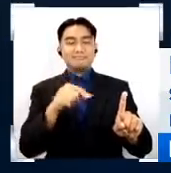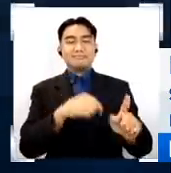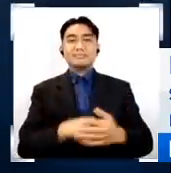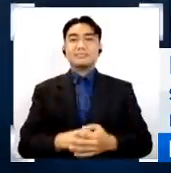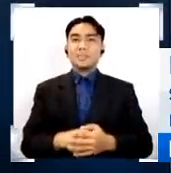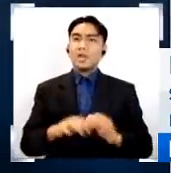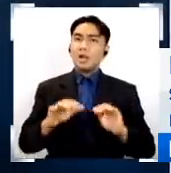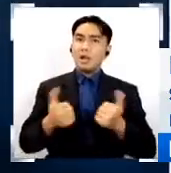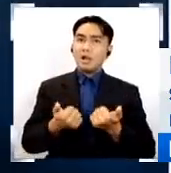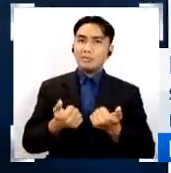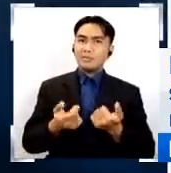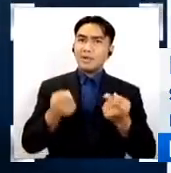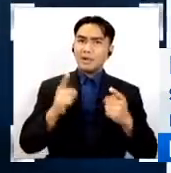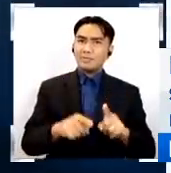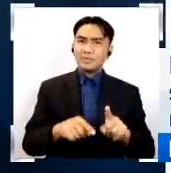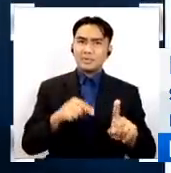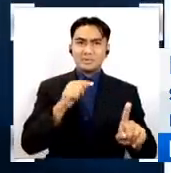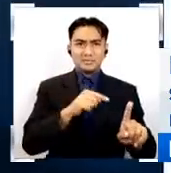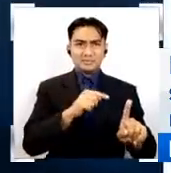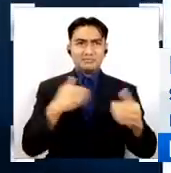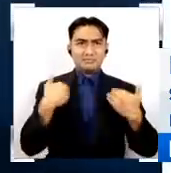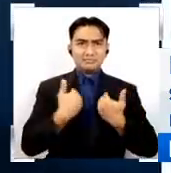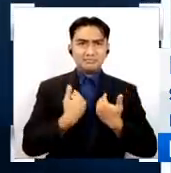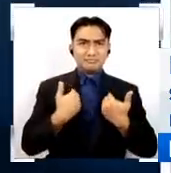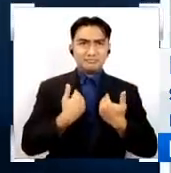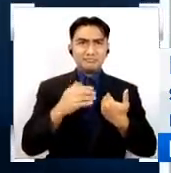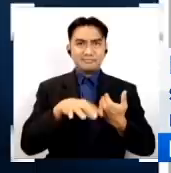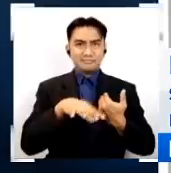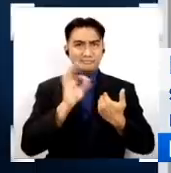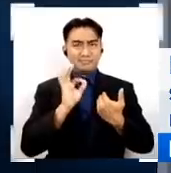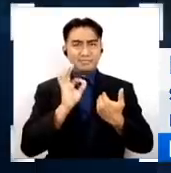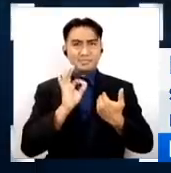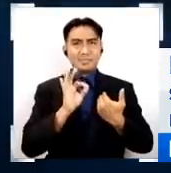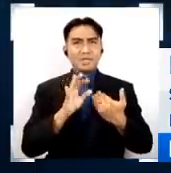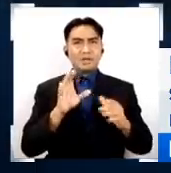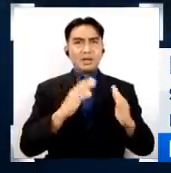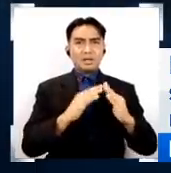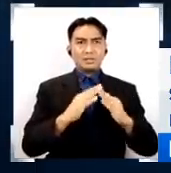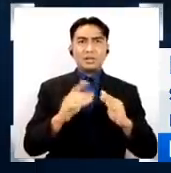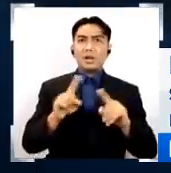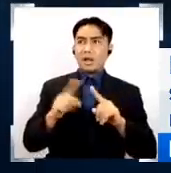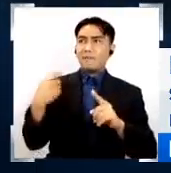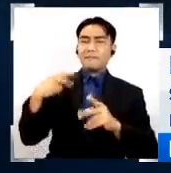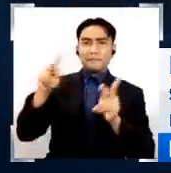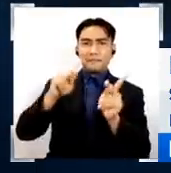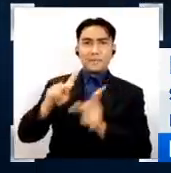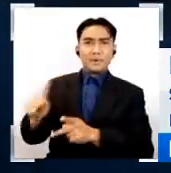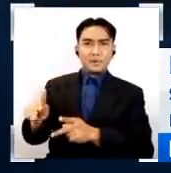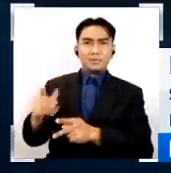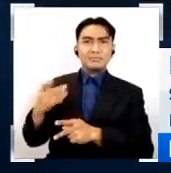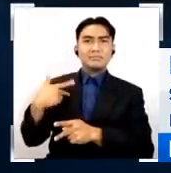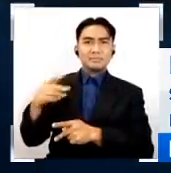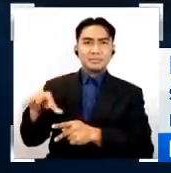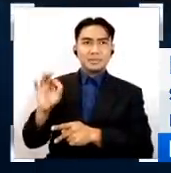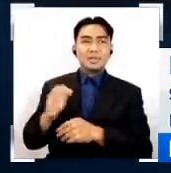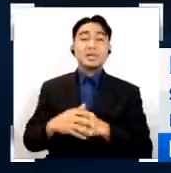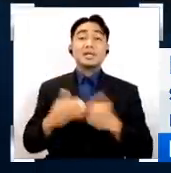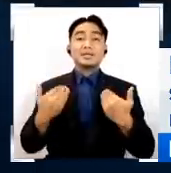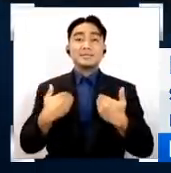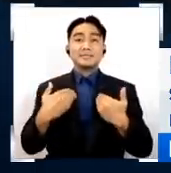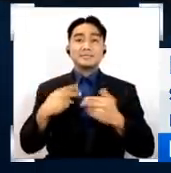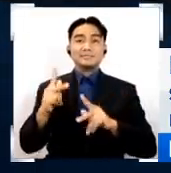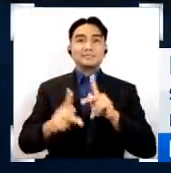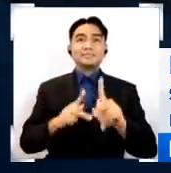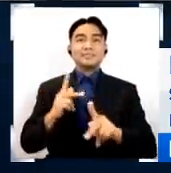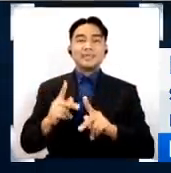city? Gayong sa Palawan lang ito makikita. Sa tingin ng barangay, may mga residente nag-aalaga nito, kaya hiningi na nila ang